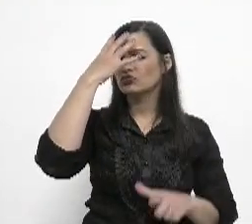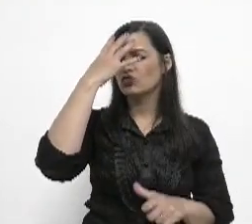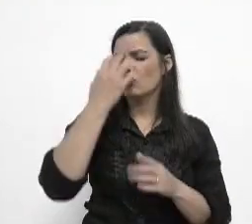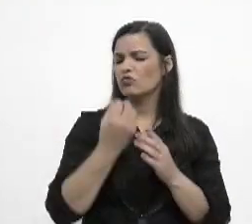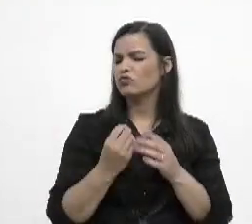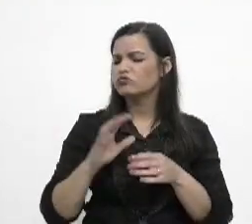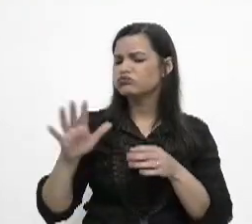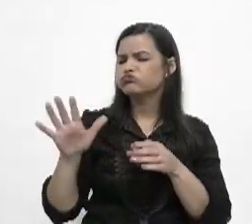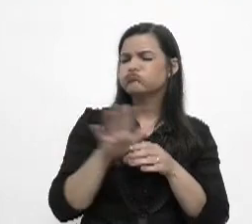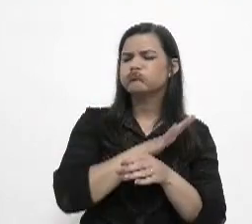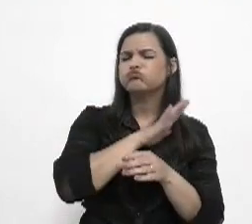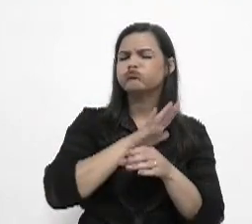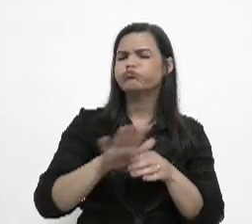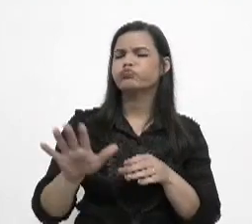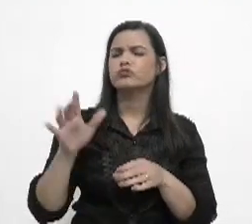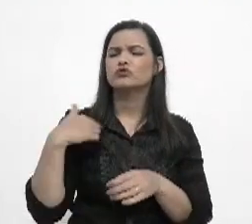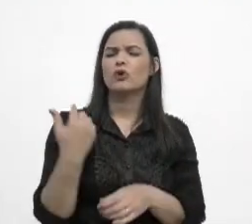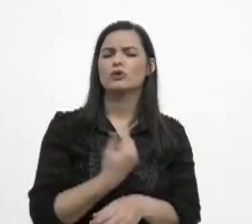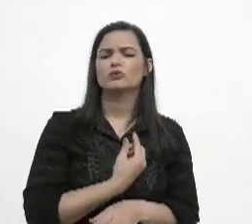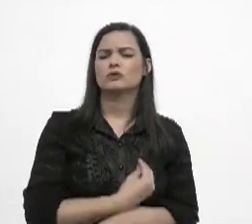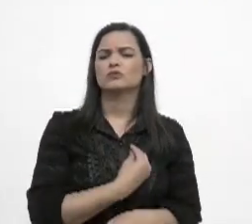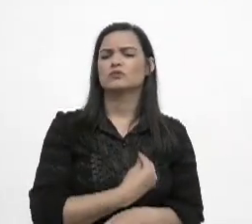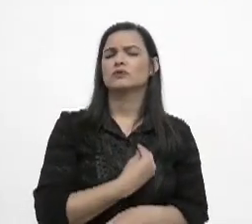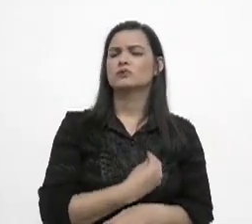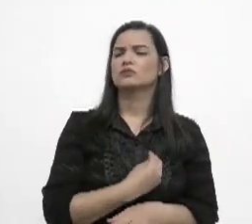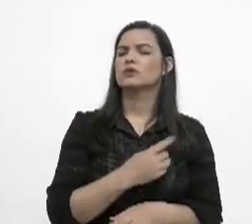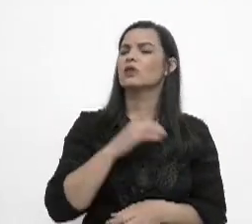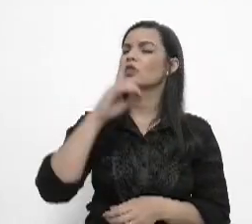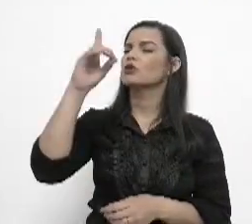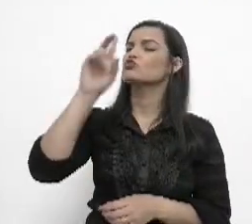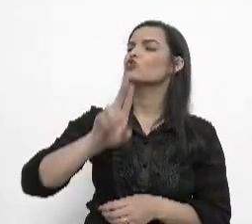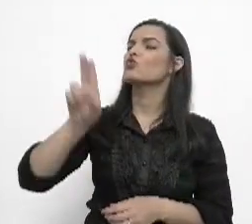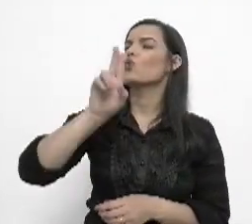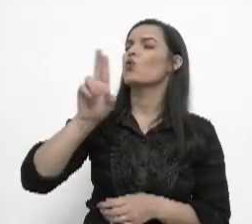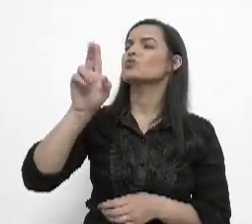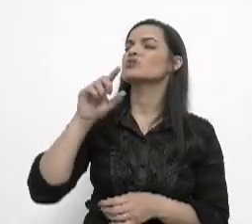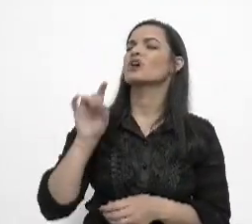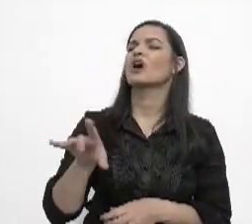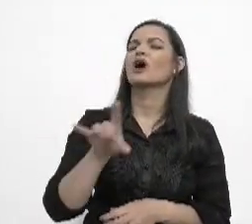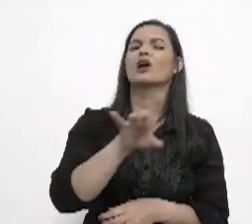하나님 우리를 사용하여 주시옵소서. Deus esteja usando cada um de nós.